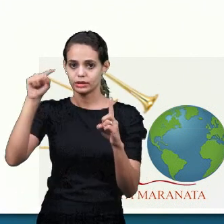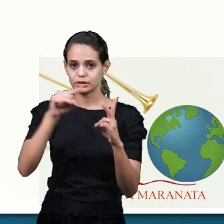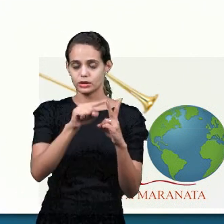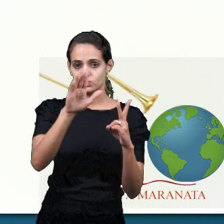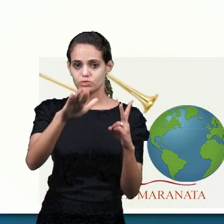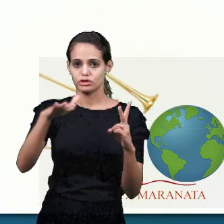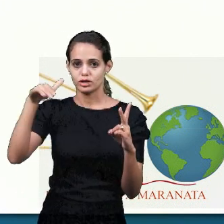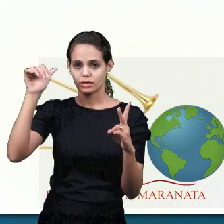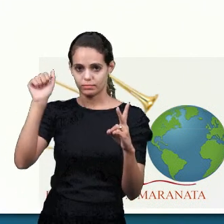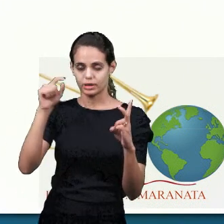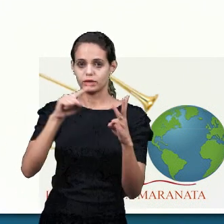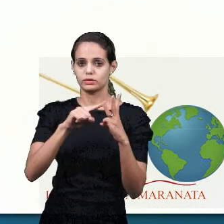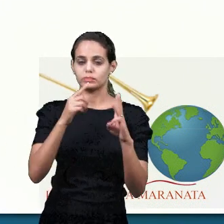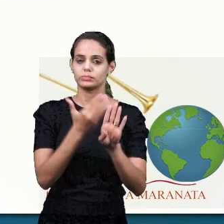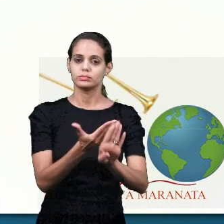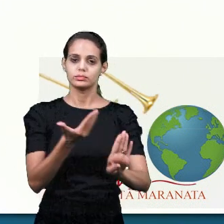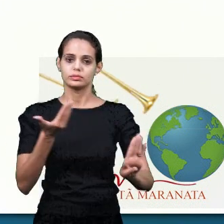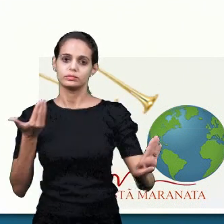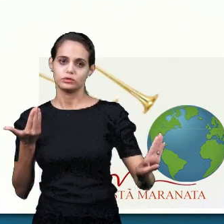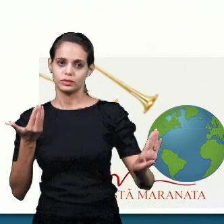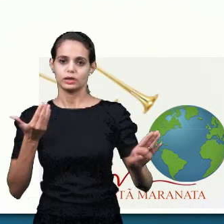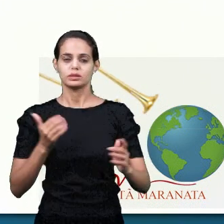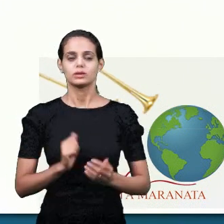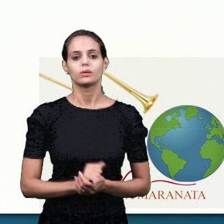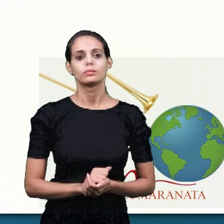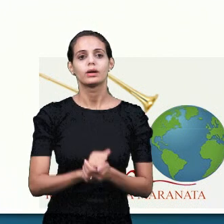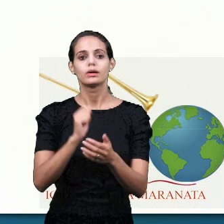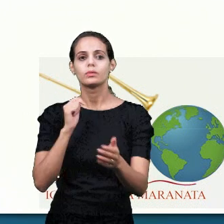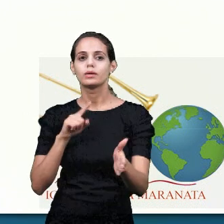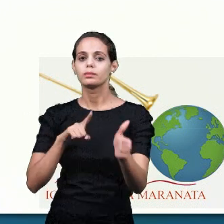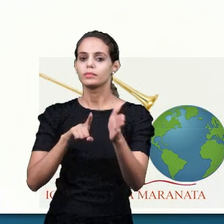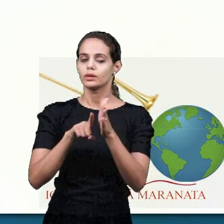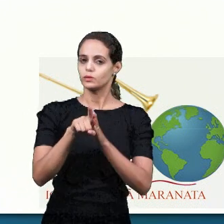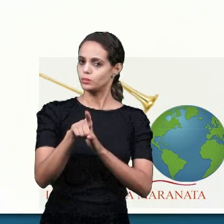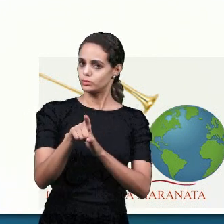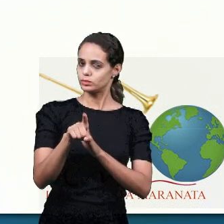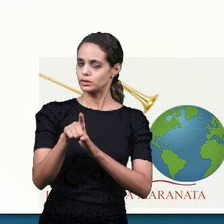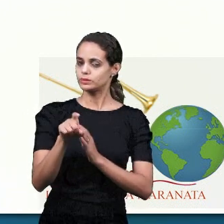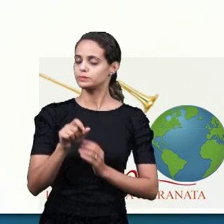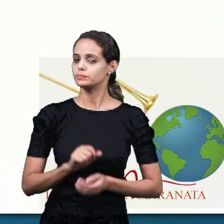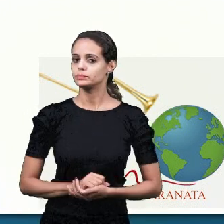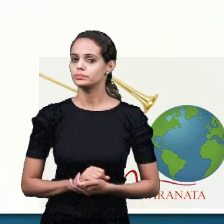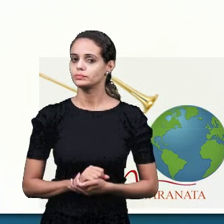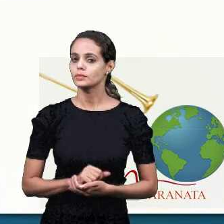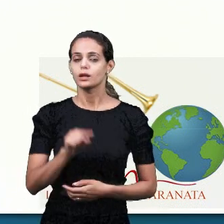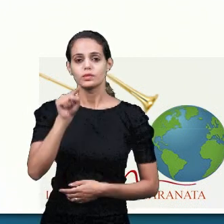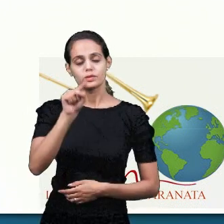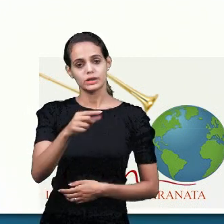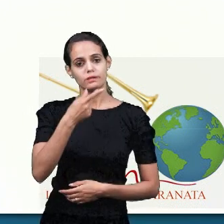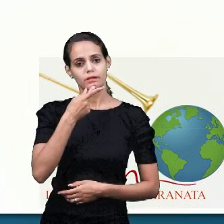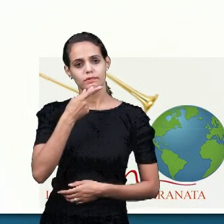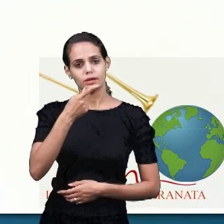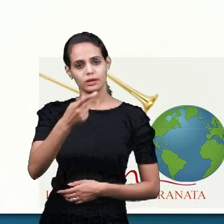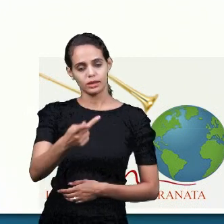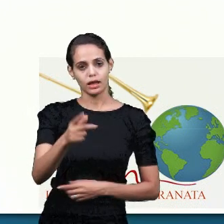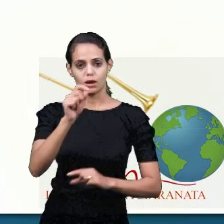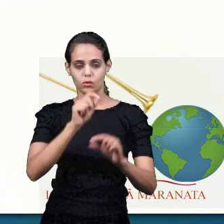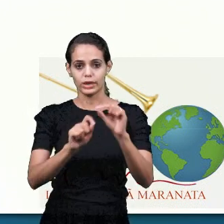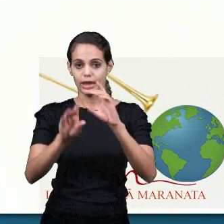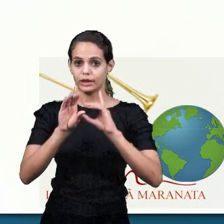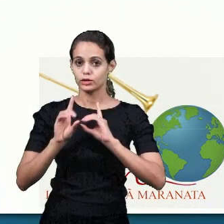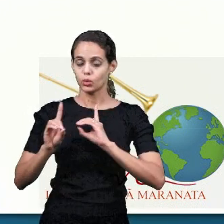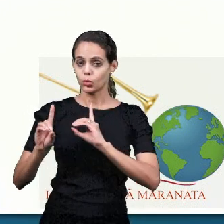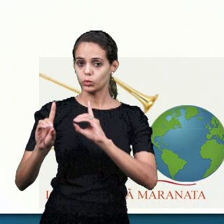à l'appel, et C, à la sanctification. Donc ça, c'est une question. Vous allez souligner la doctrine de